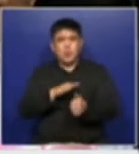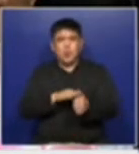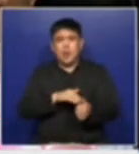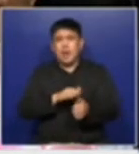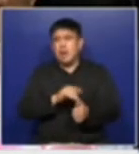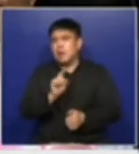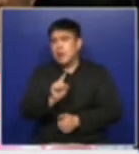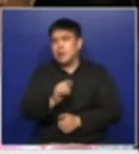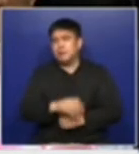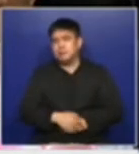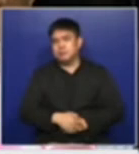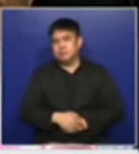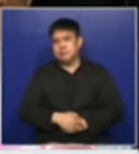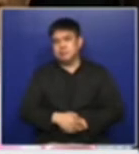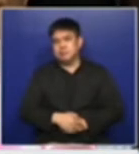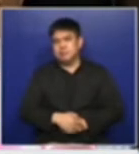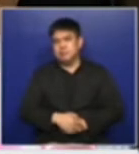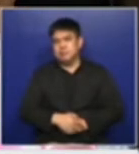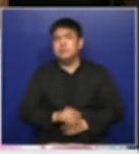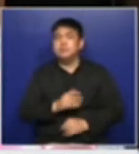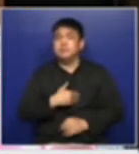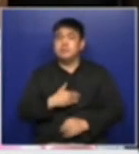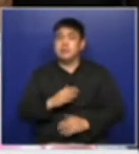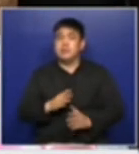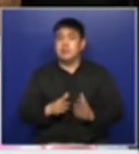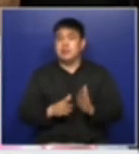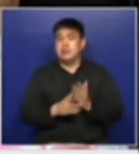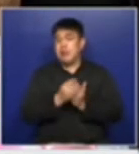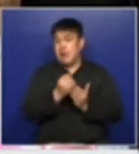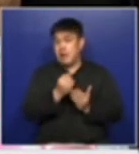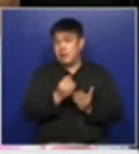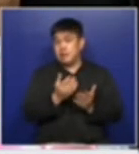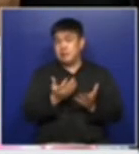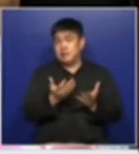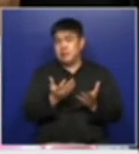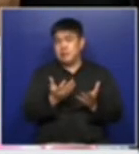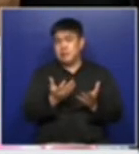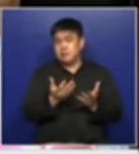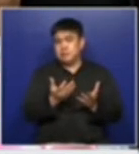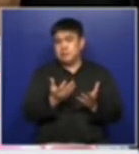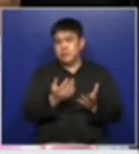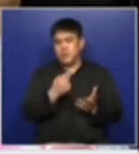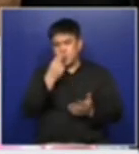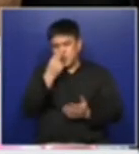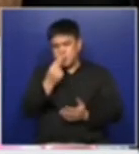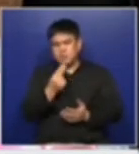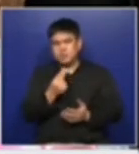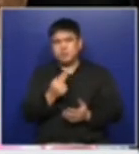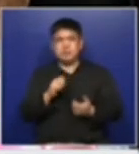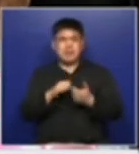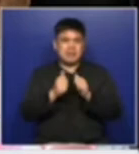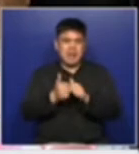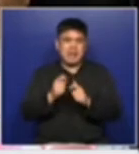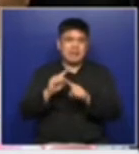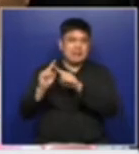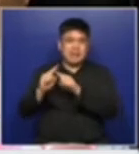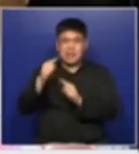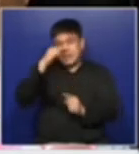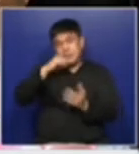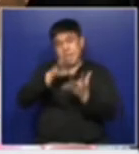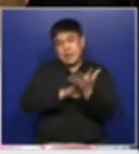พัฒน์ท่านเป็นเหมือนอะไรที่จะรองรับทุกสิ่งทุกอย่างของประเทศ